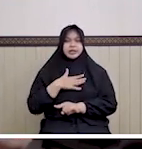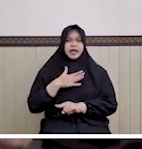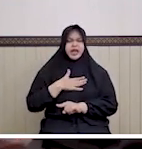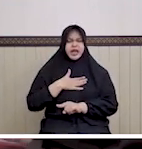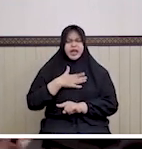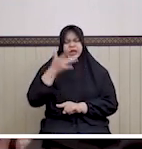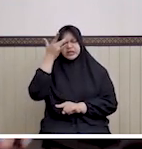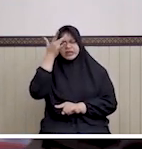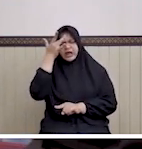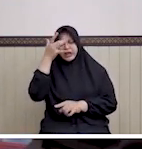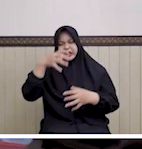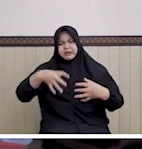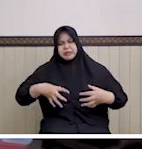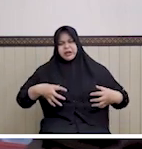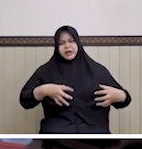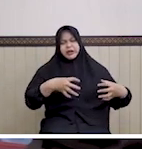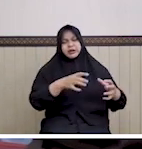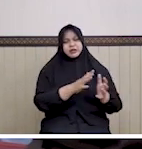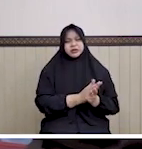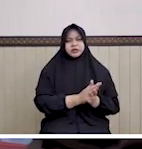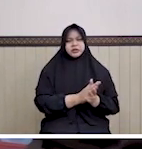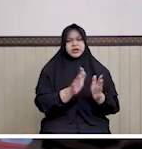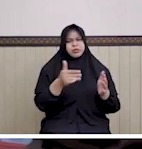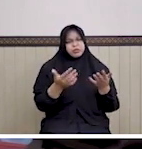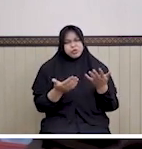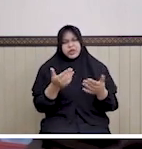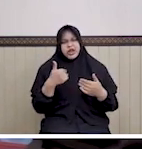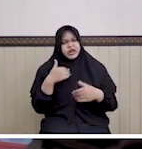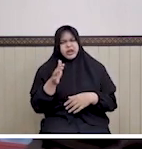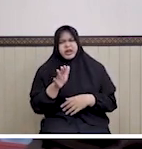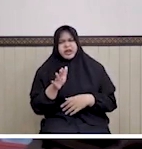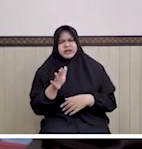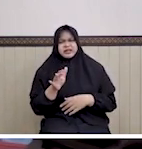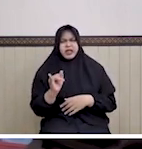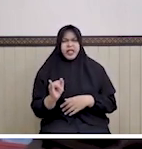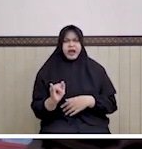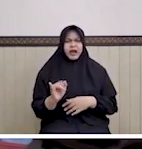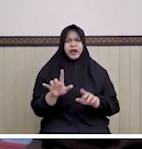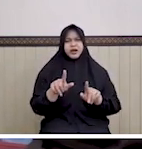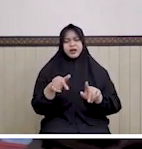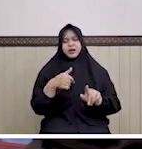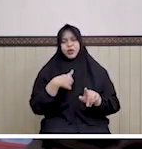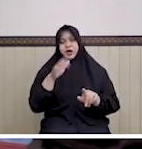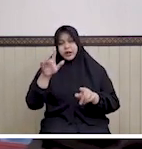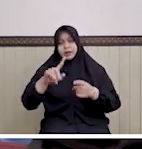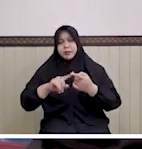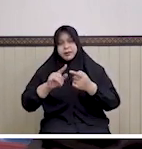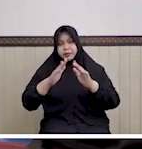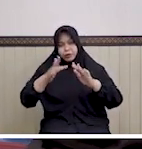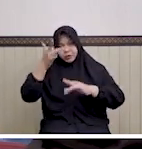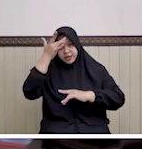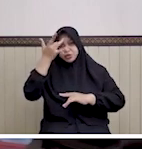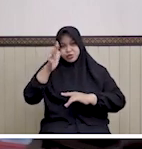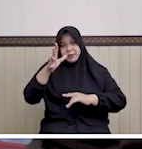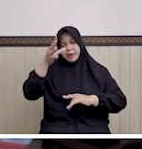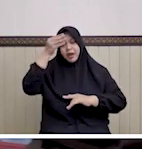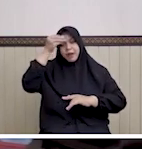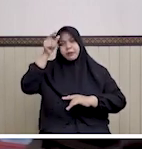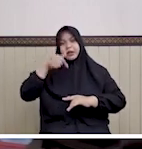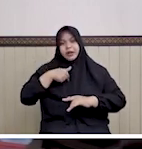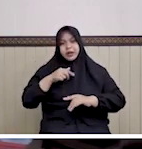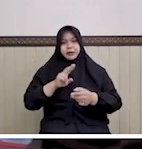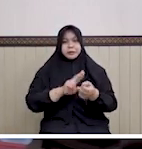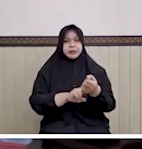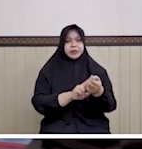kesakitan di bagian ini rupa-rupanya ada sesuatu yang tidak beres nanti eh teman-teman di rumah sakit juga akan memeriksanya